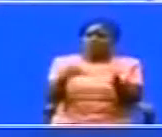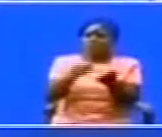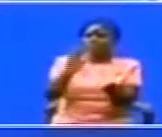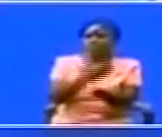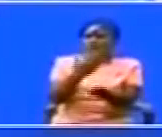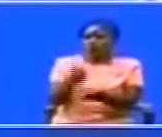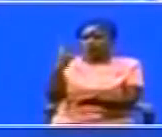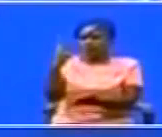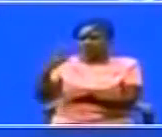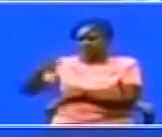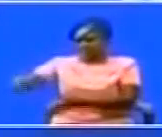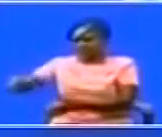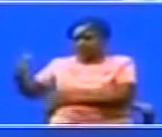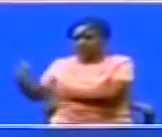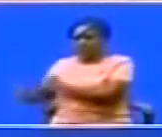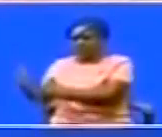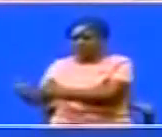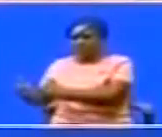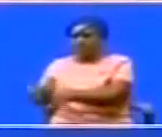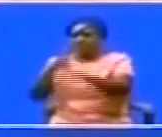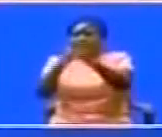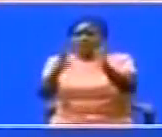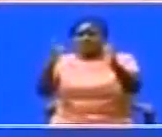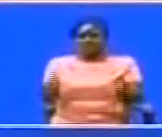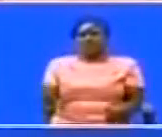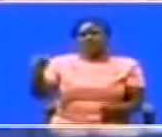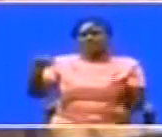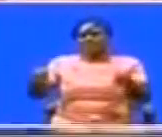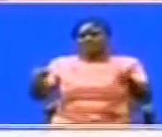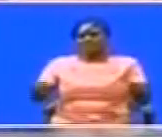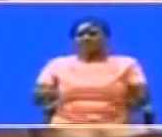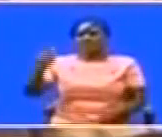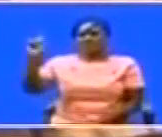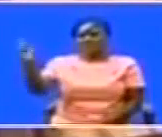jamii jirani. Nicholas Wambua, KTN News, Nairobi, Kenya.